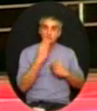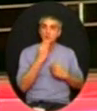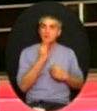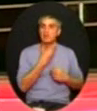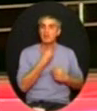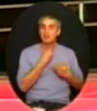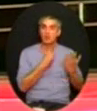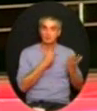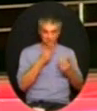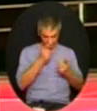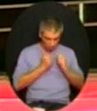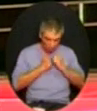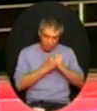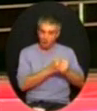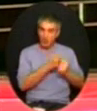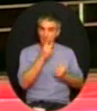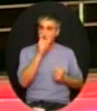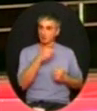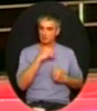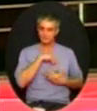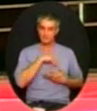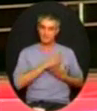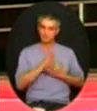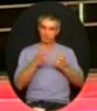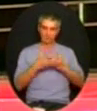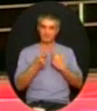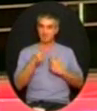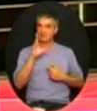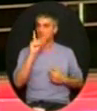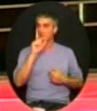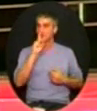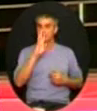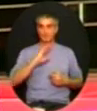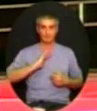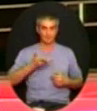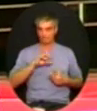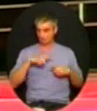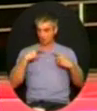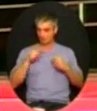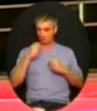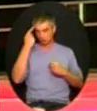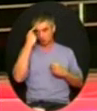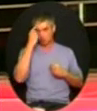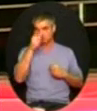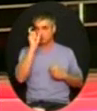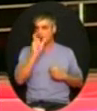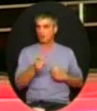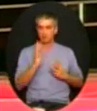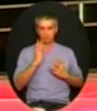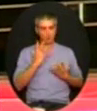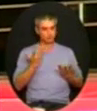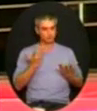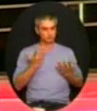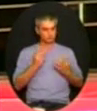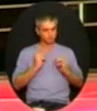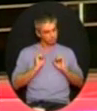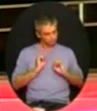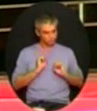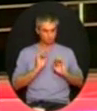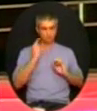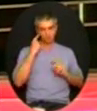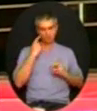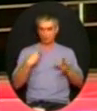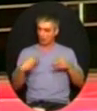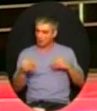אתיופיה. על זה הוא נלחם, הוא בן אדם עם מצפון חברתי, ודוד ביטן, כל מי שחי בכנסת הזאת יודע שהוא בן אדם מאוד קונסטרוקטיבי. הוא